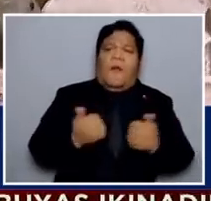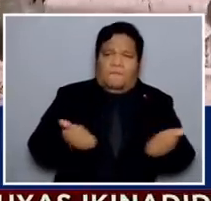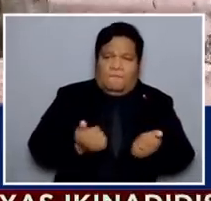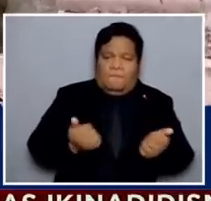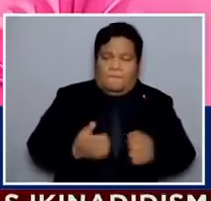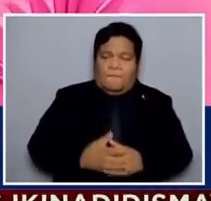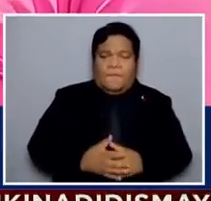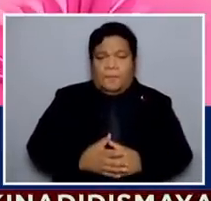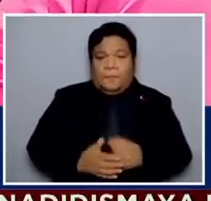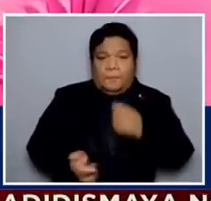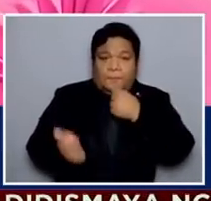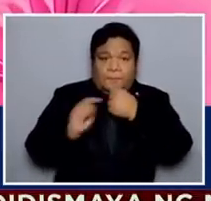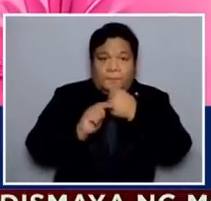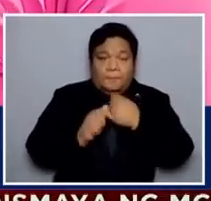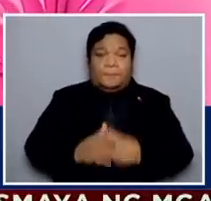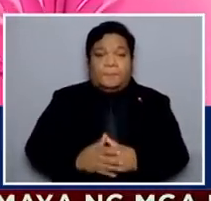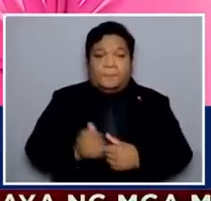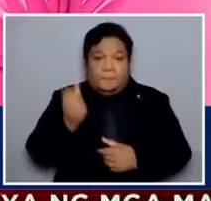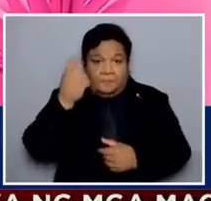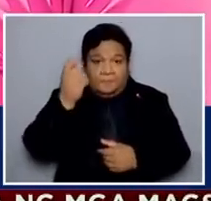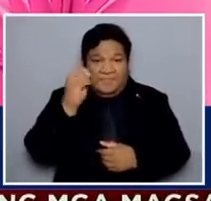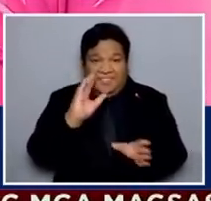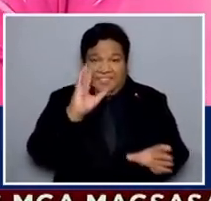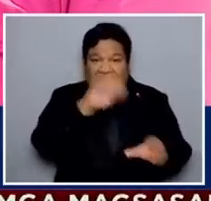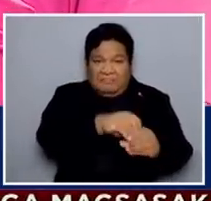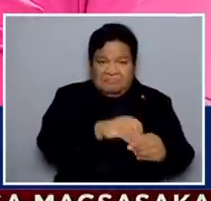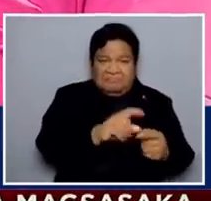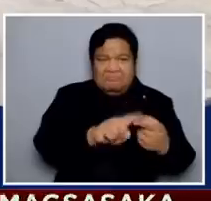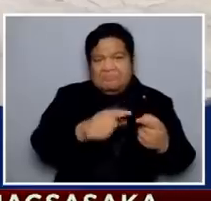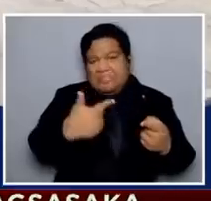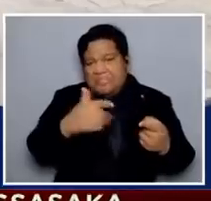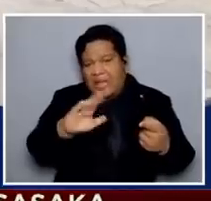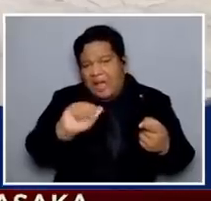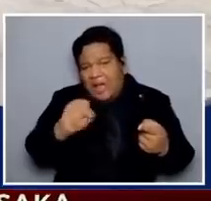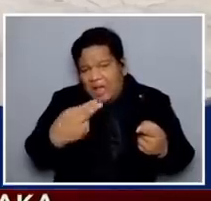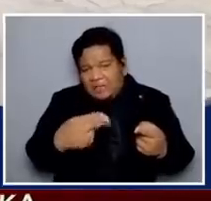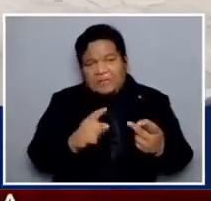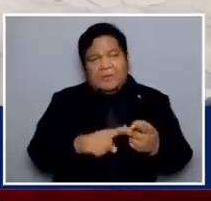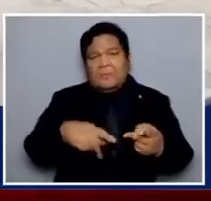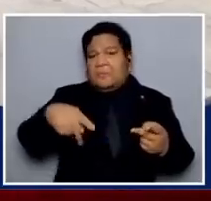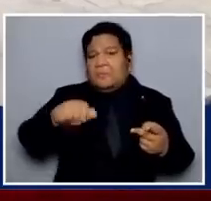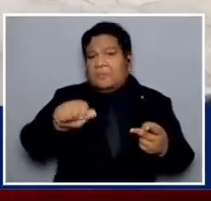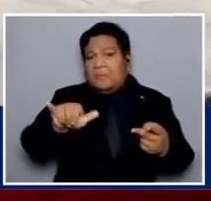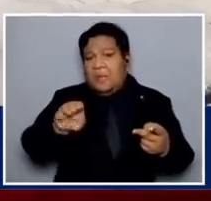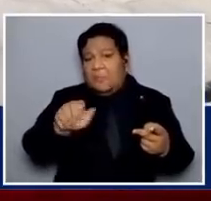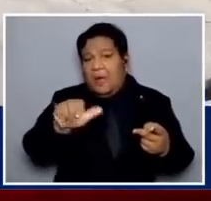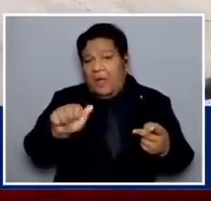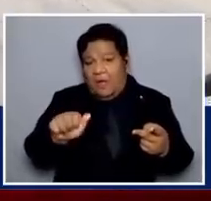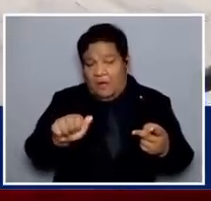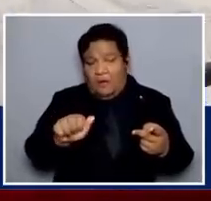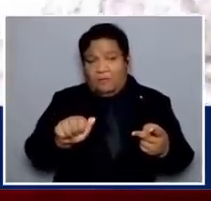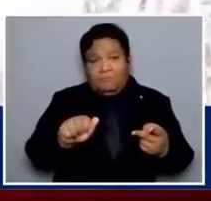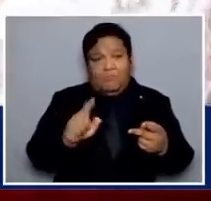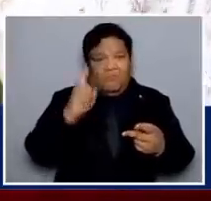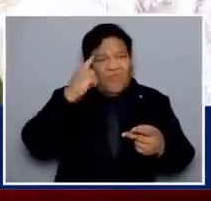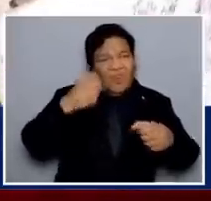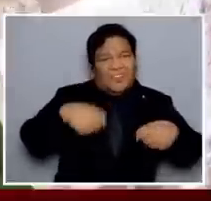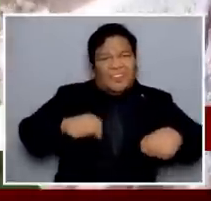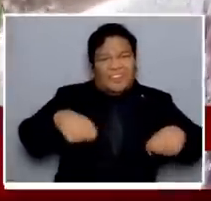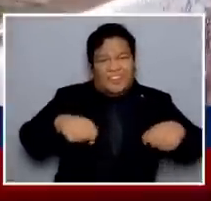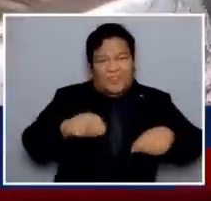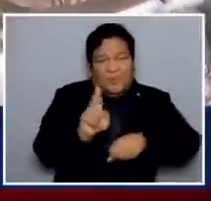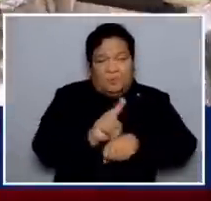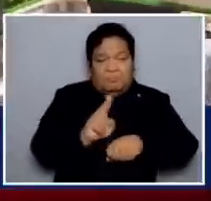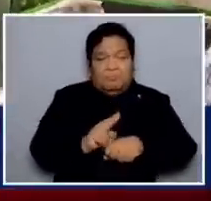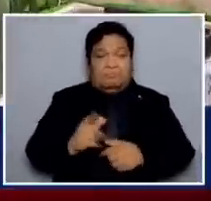sa GCash o PayMaya ang ayuda ng delivery riders at tricycle drivers, aminado ang LTFRB na pwede